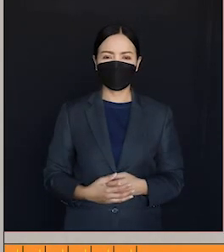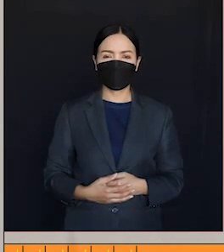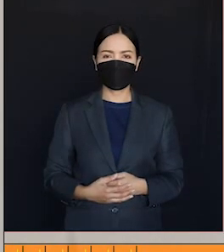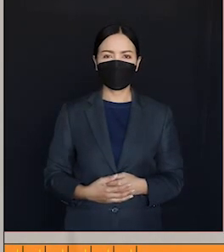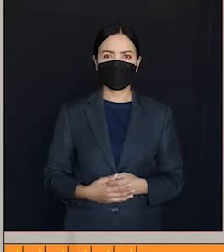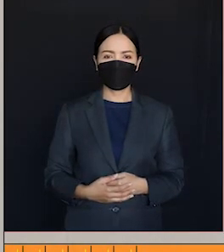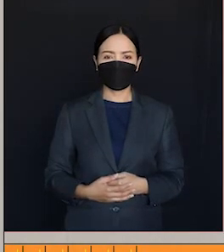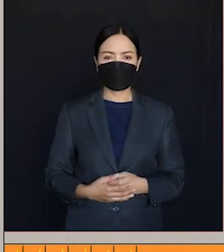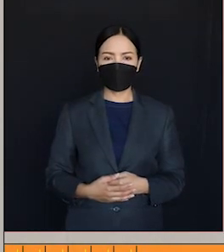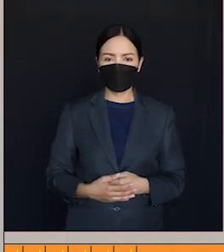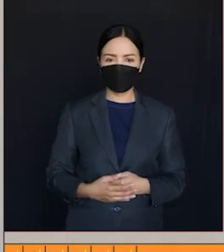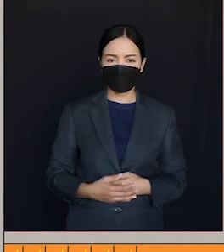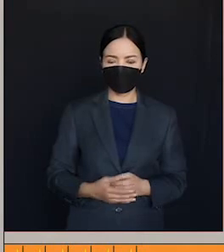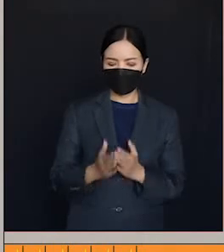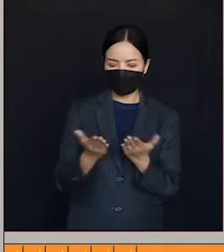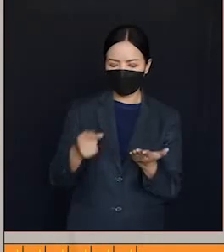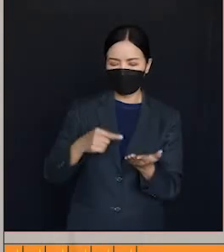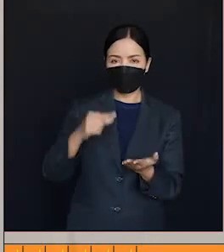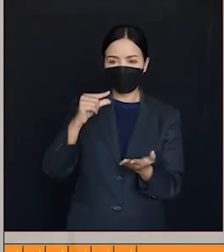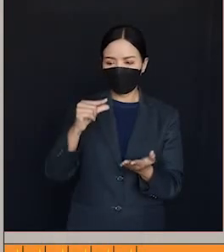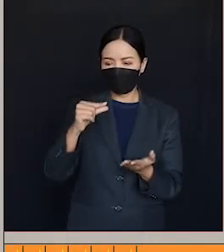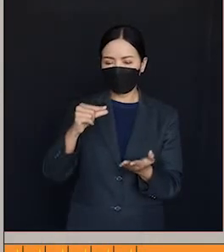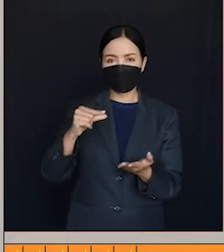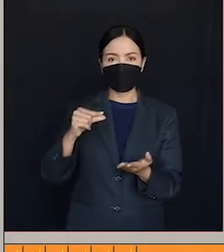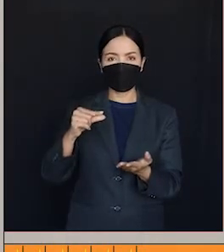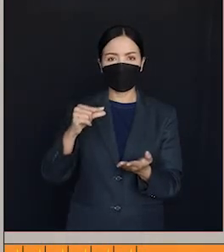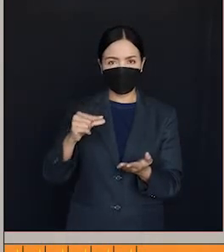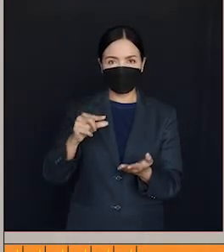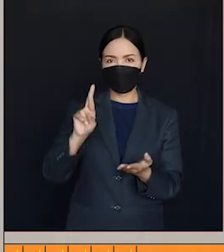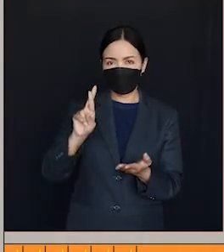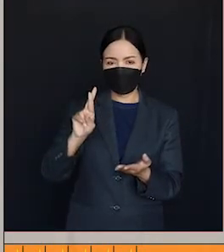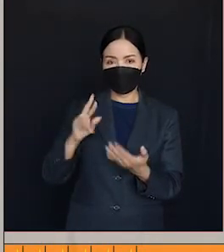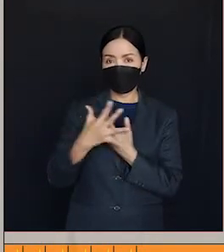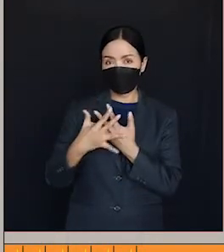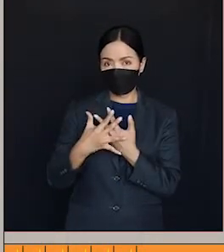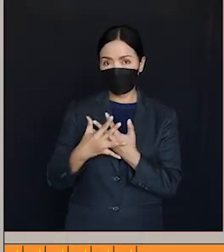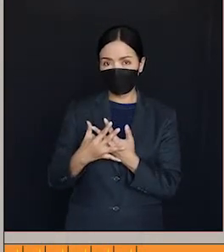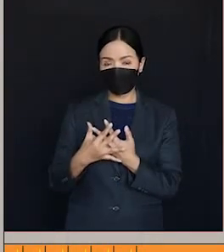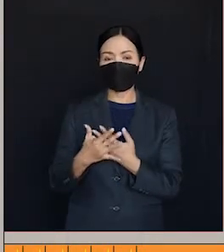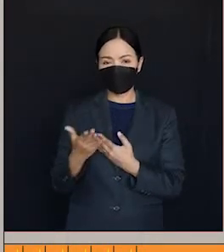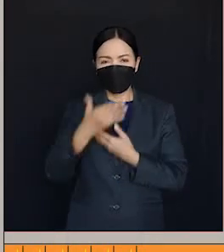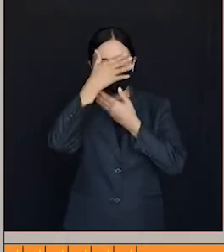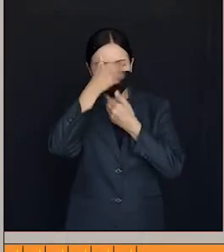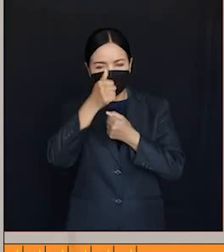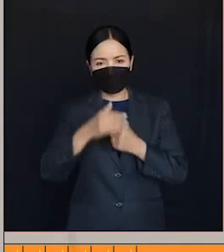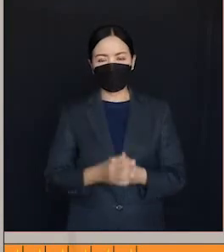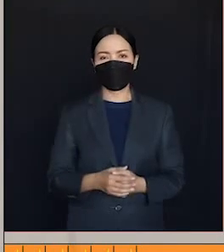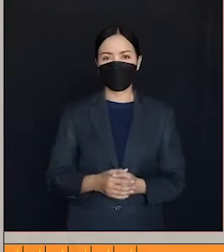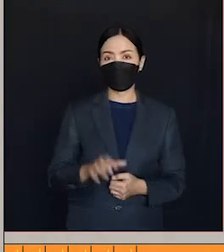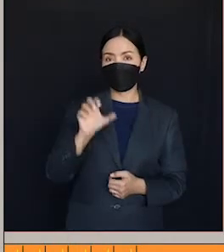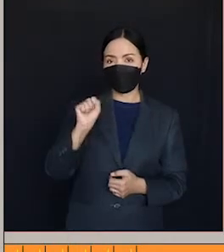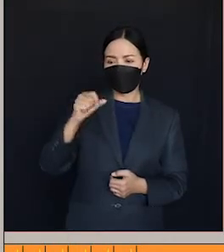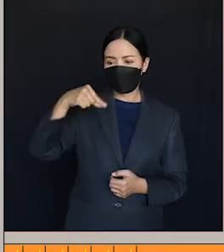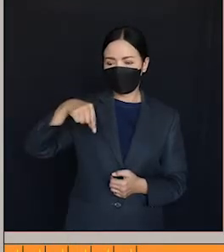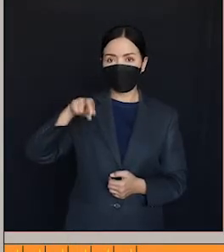ทีนี้อันนี้เป็นตัว GR code นะคะเราไปต่อกันที่ตัวนี้เลยดีกว่าน่าสนใจมากนะคะก็คือตัว SQR